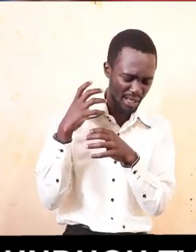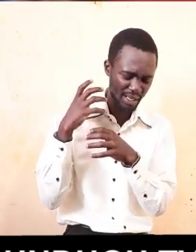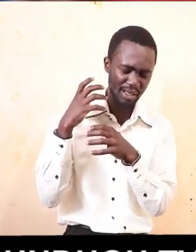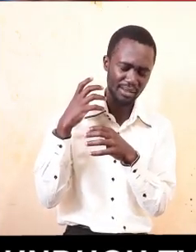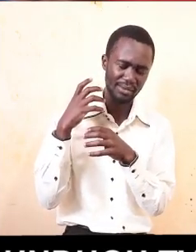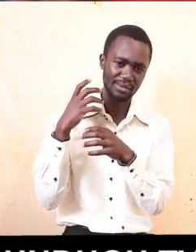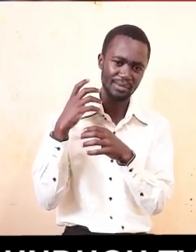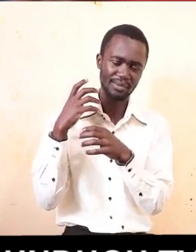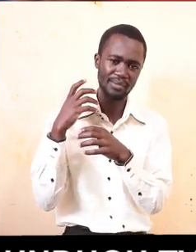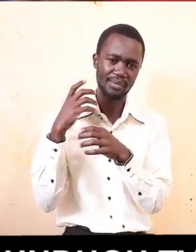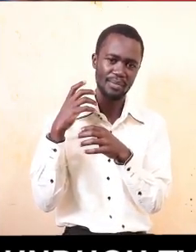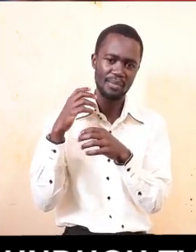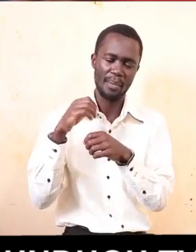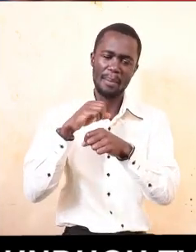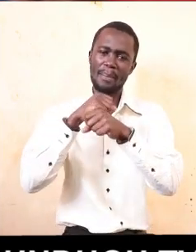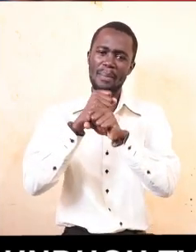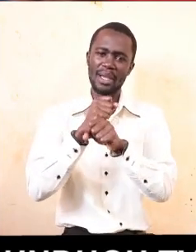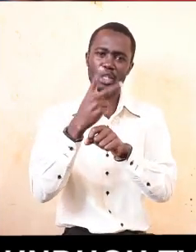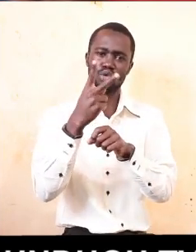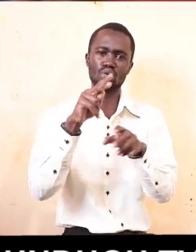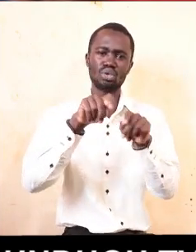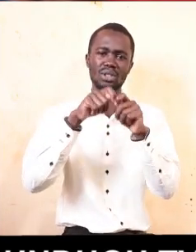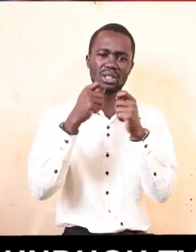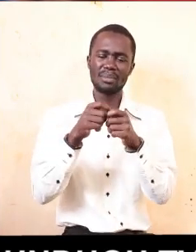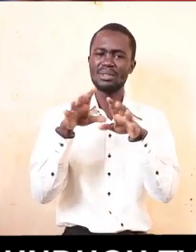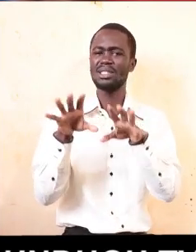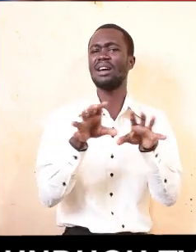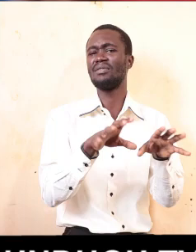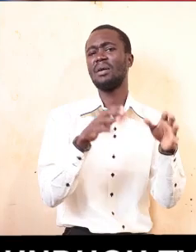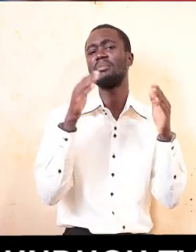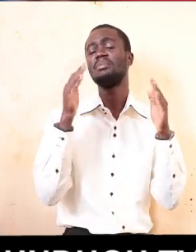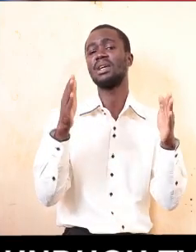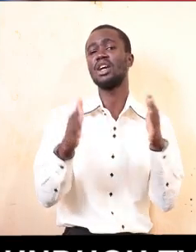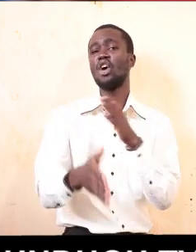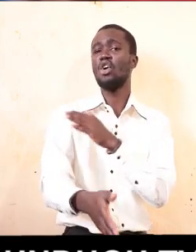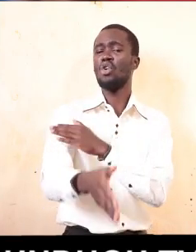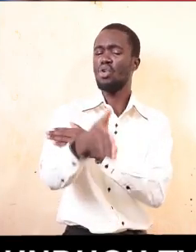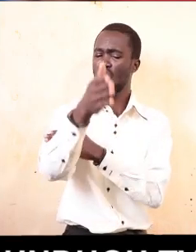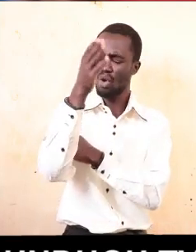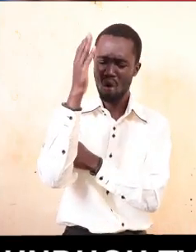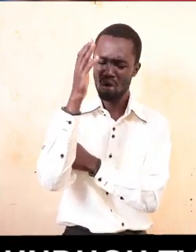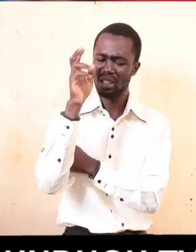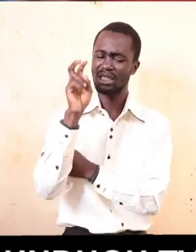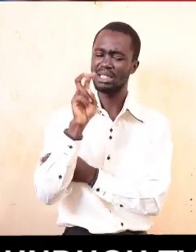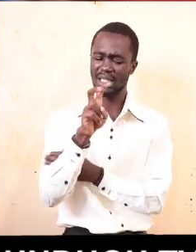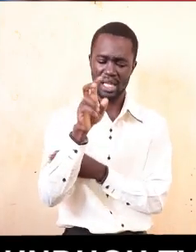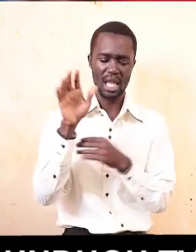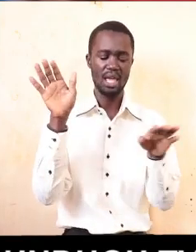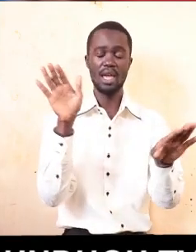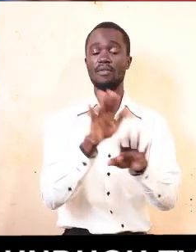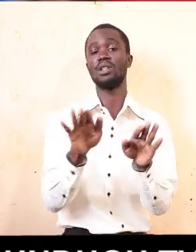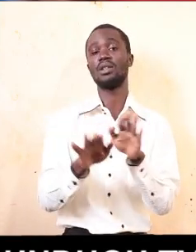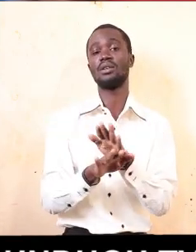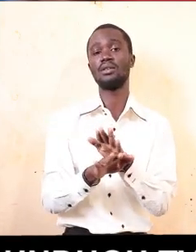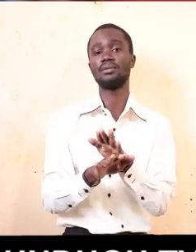wa kuwadhiaki na kuwatumia vibaya, Mungu alikuwa anaona. Na ndio